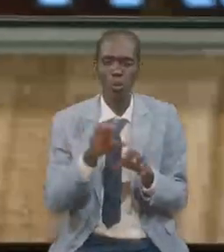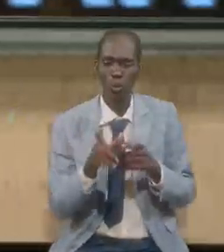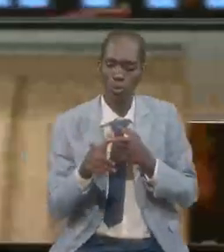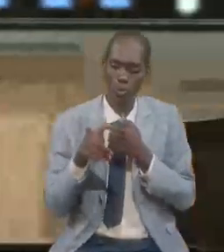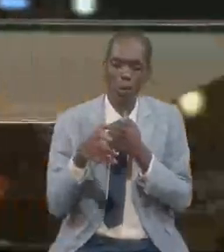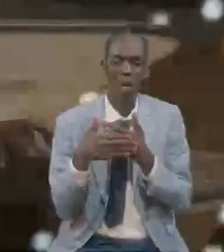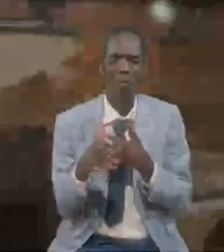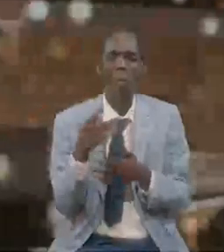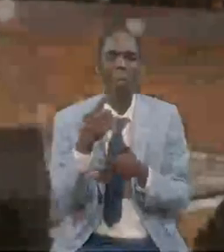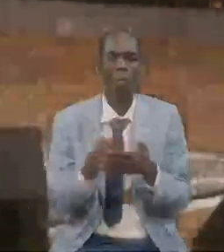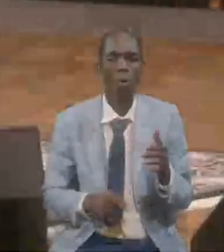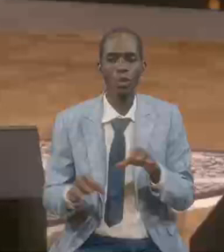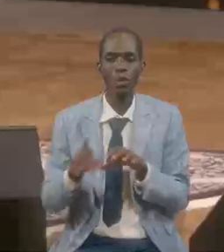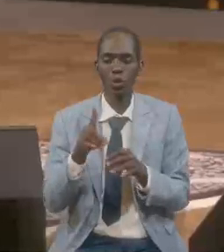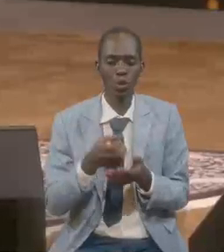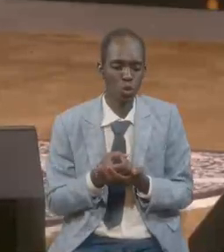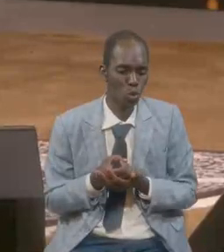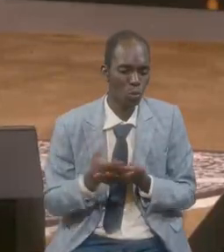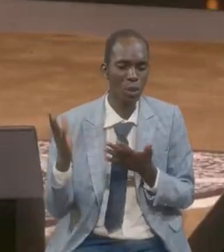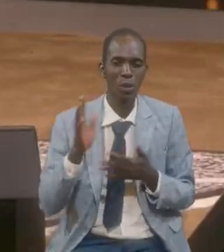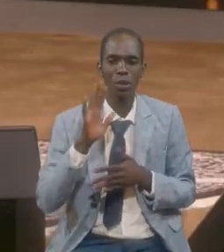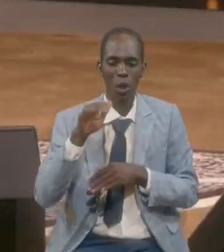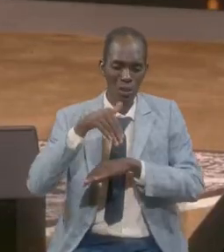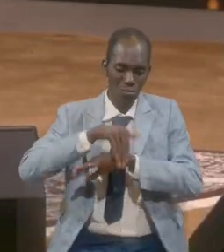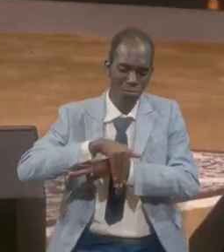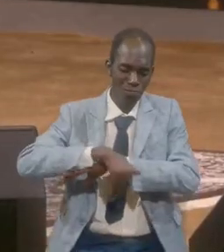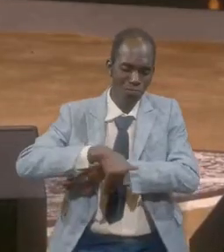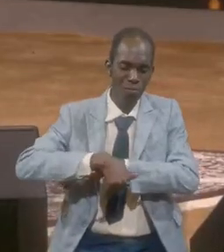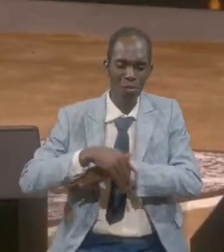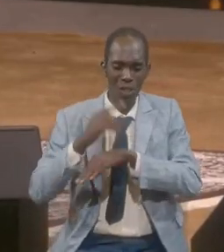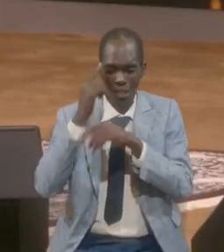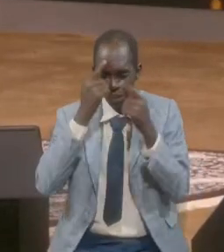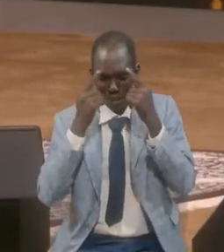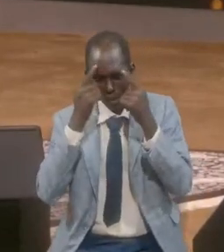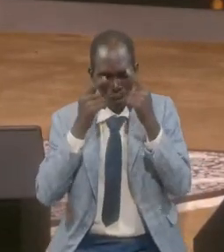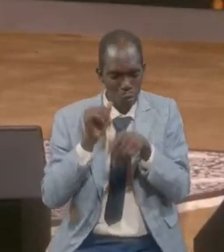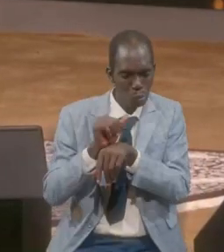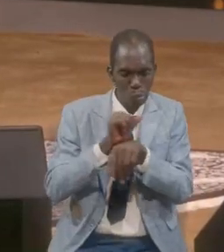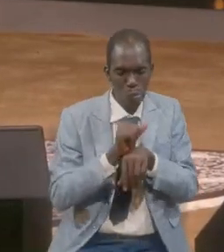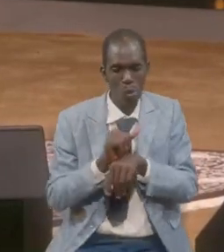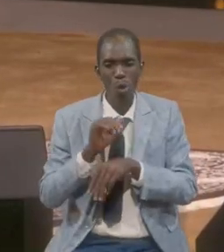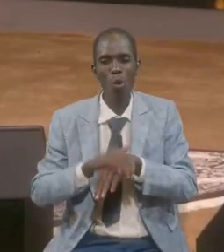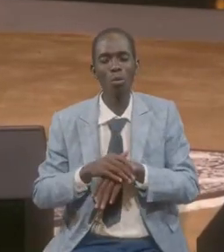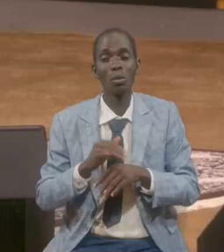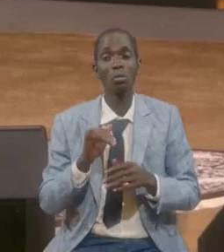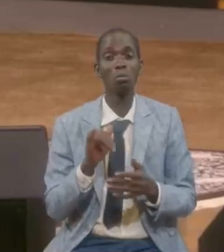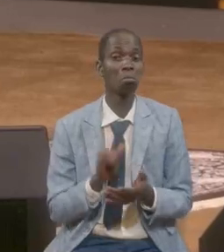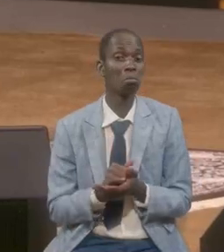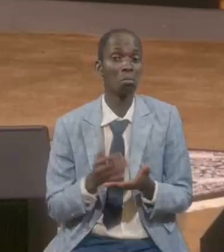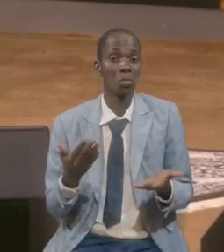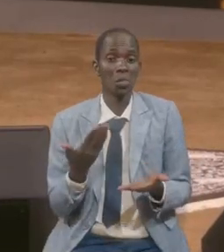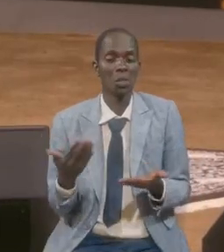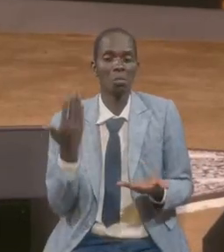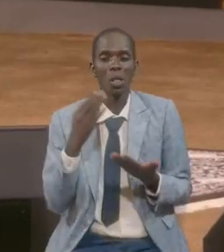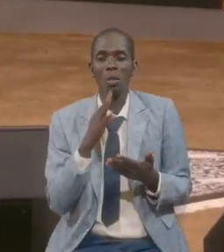vos plans? Alors, à quoi visez-vous? Et alors, les choses que vous visez, ces